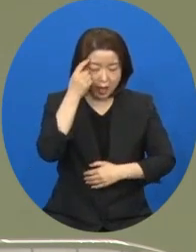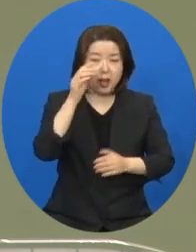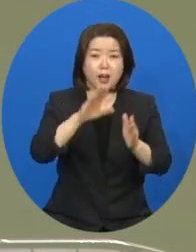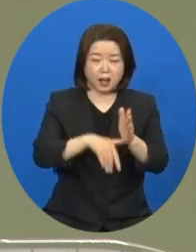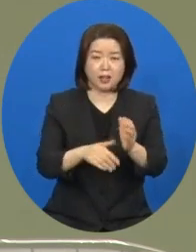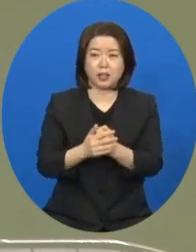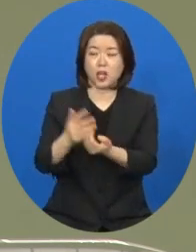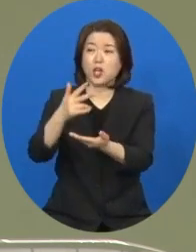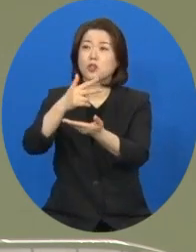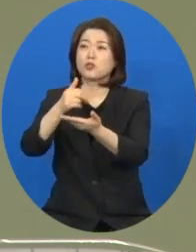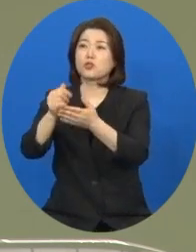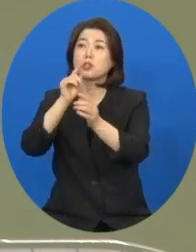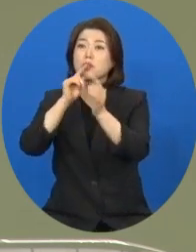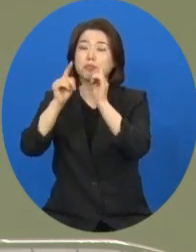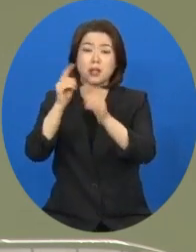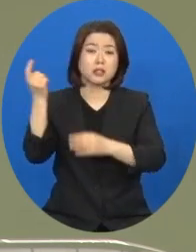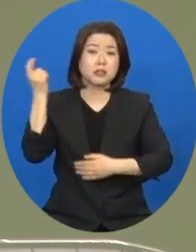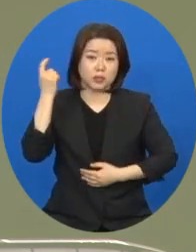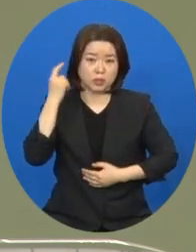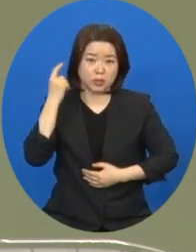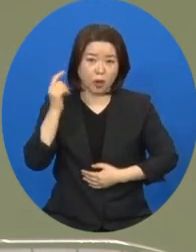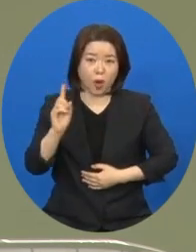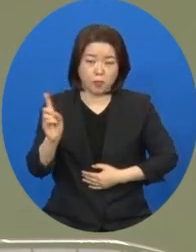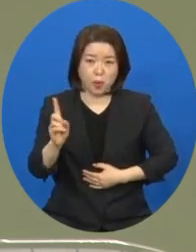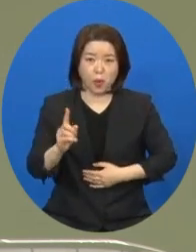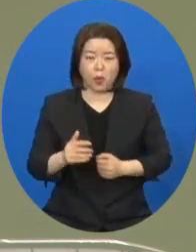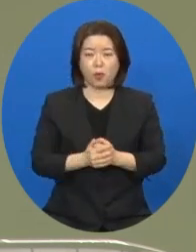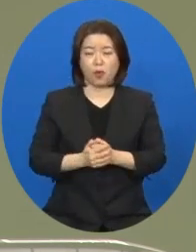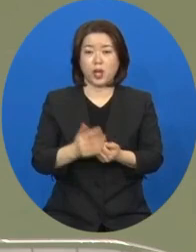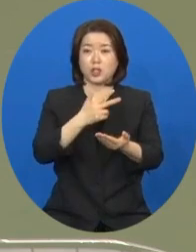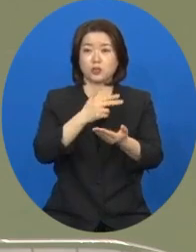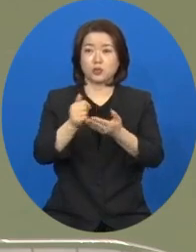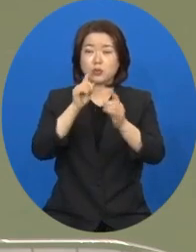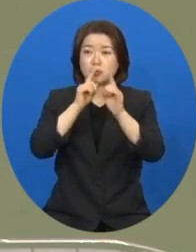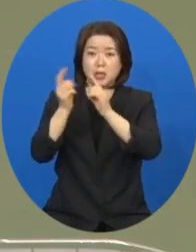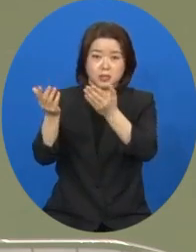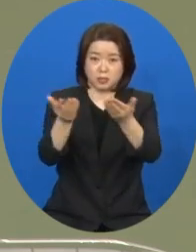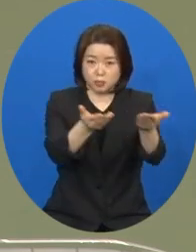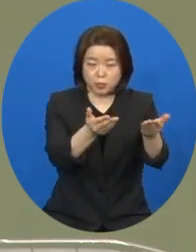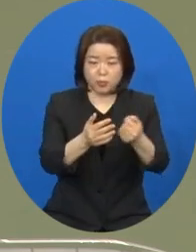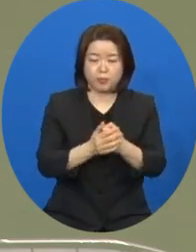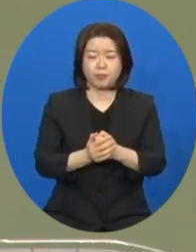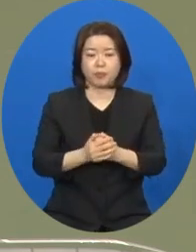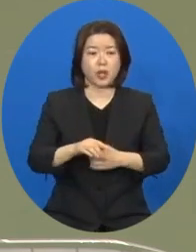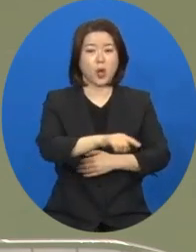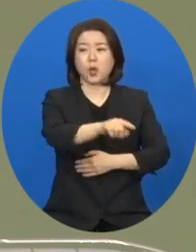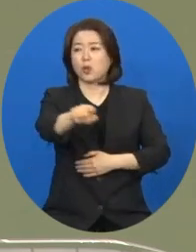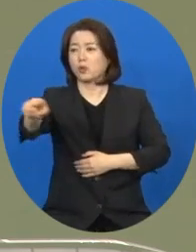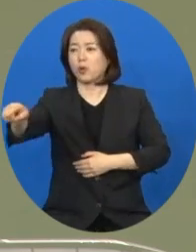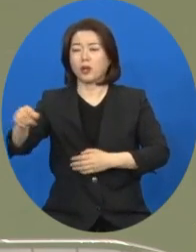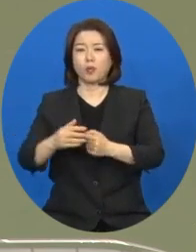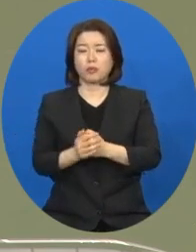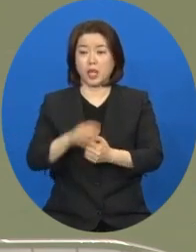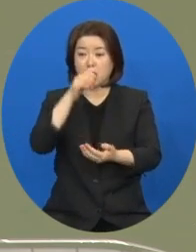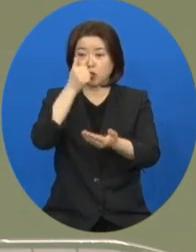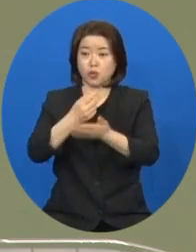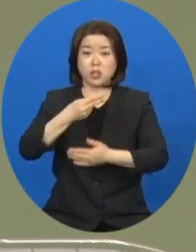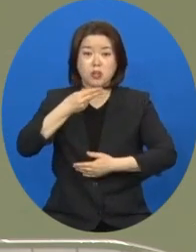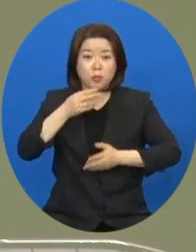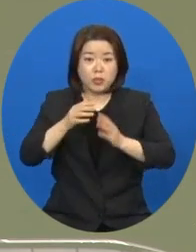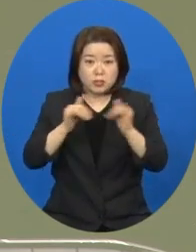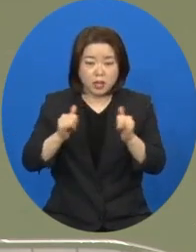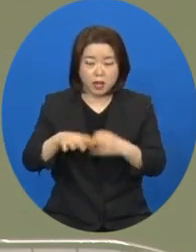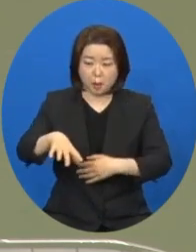소리가 들려요. 주님의 말씀이 들려요. 주님 말씀하십니다. 너희 가운데서 죄가 없는